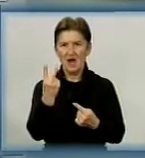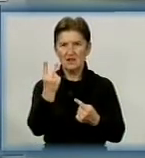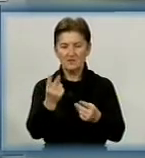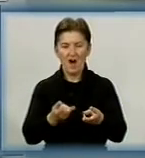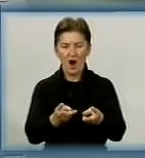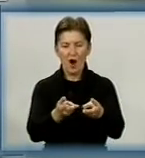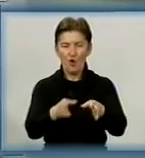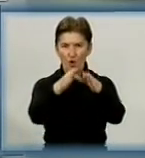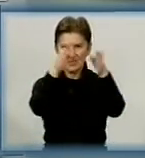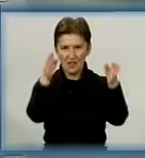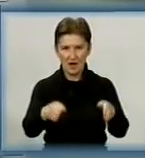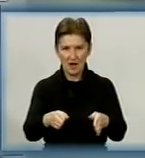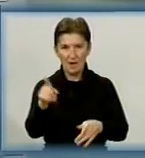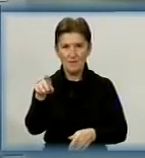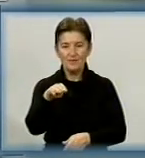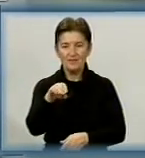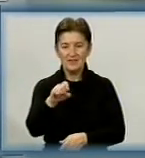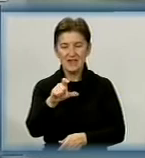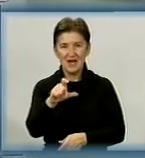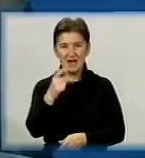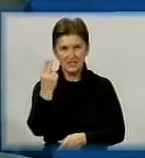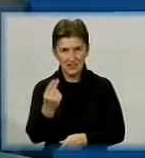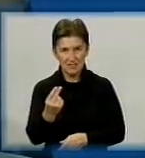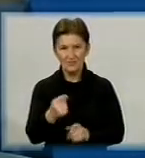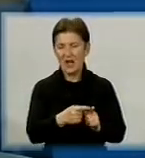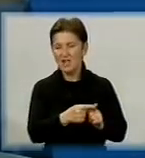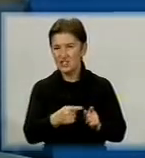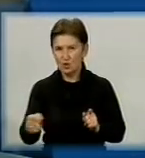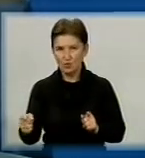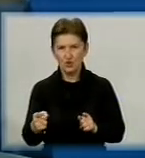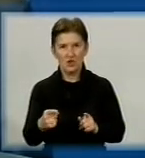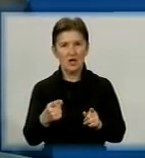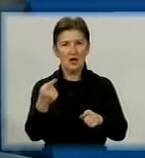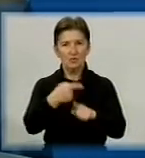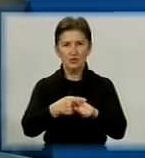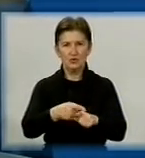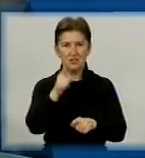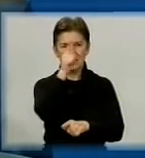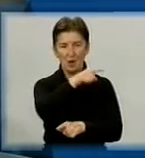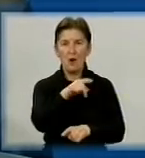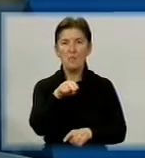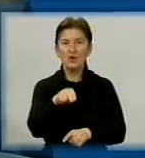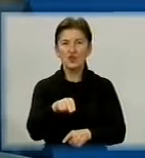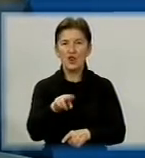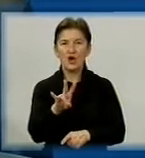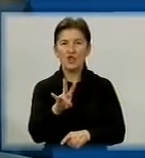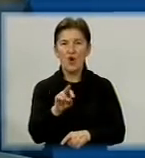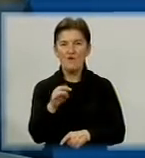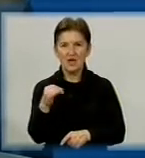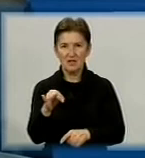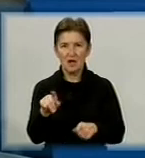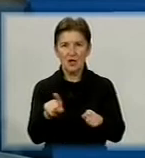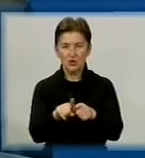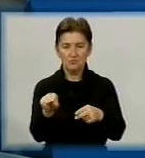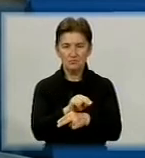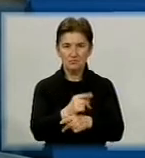ТЕЦ. Текущие ремонты провели на ТЭЦ, 2 котла отремонтировали в поселке Новом на старой котельной, котельной